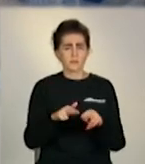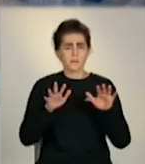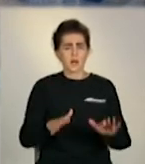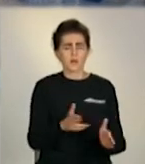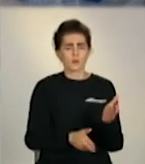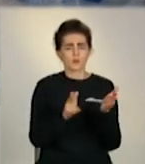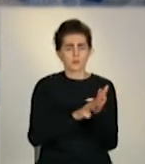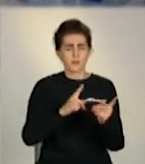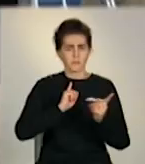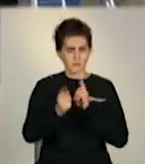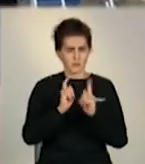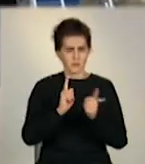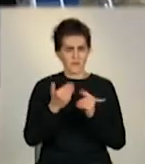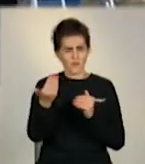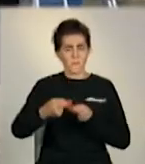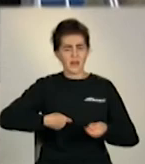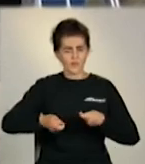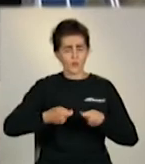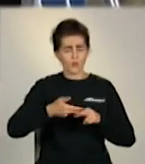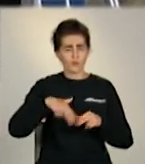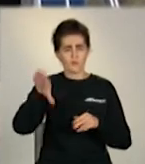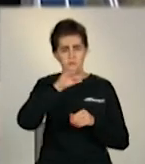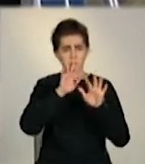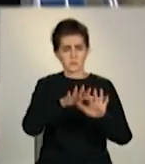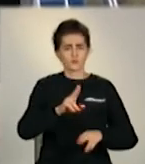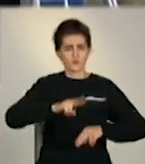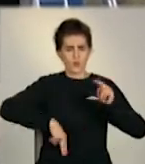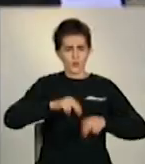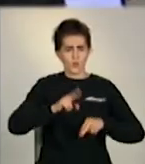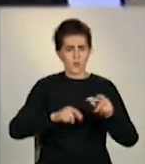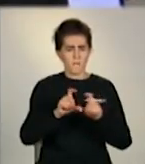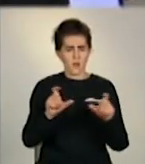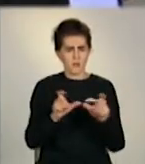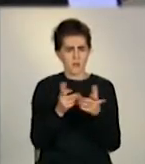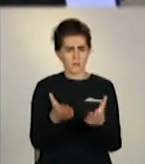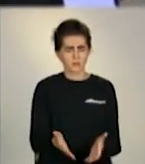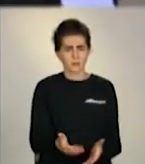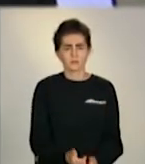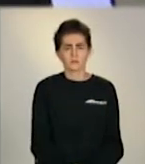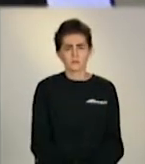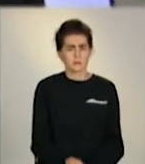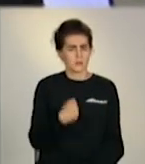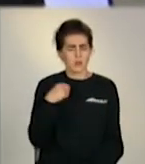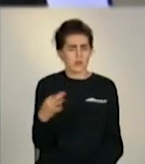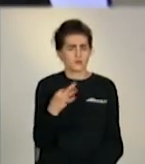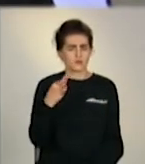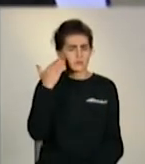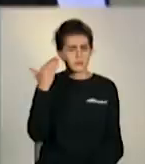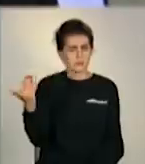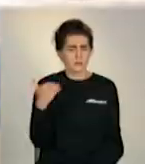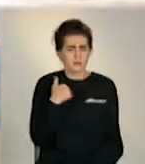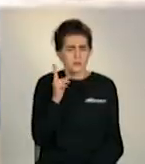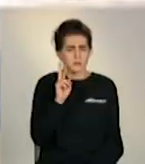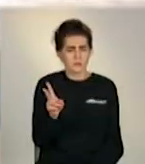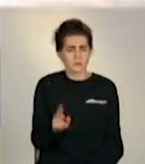у компанії-перевізника немає. Там розташований будівельний супермаркет. Не знаю, я не застала